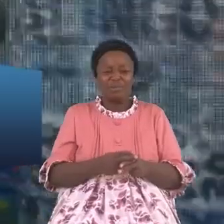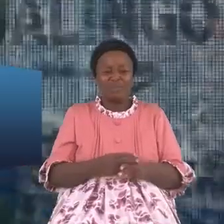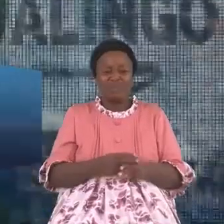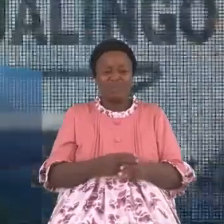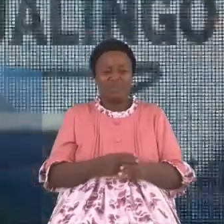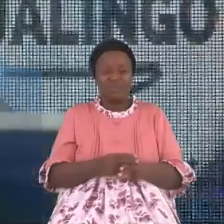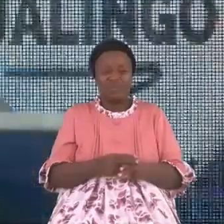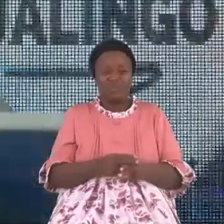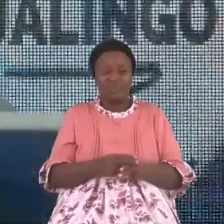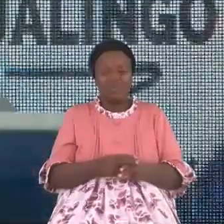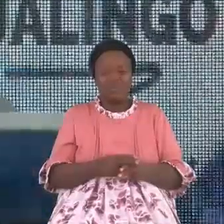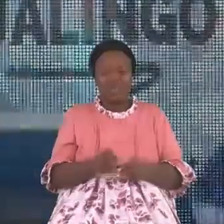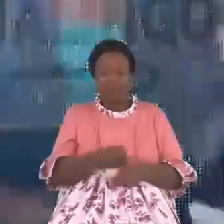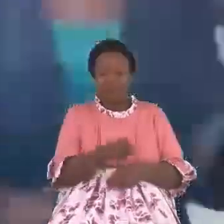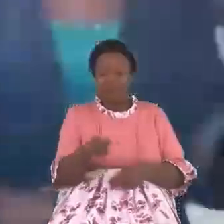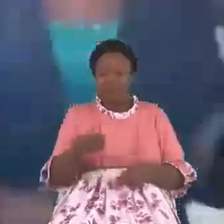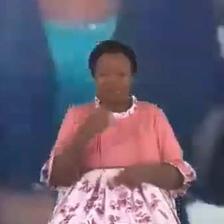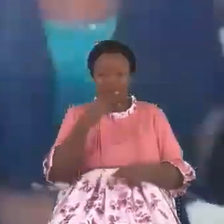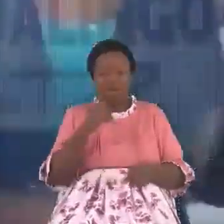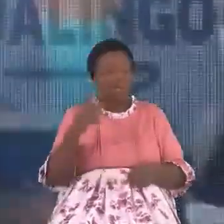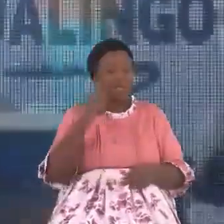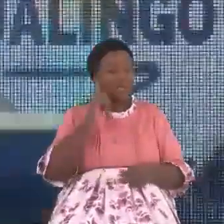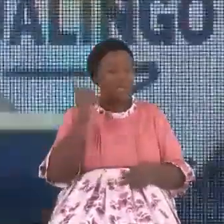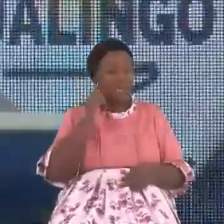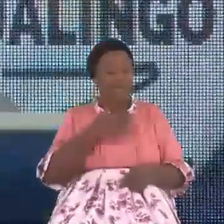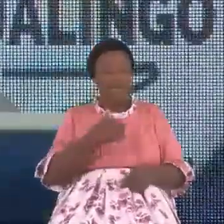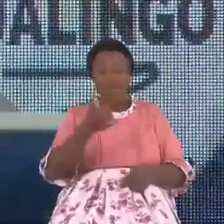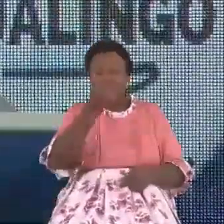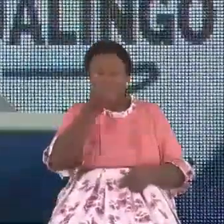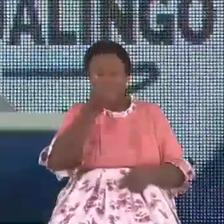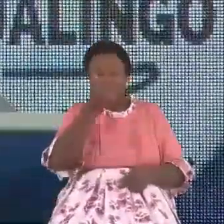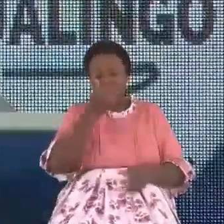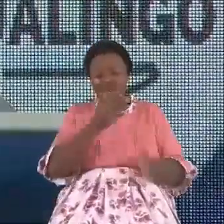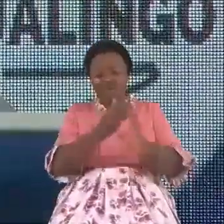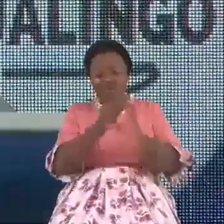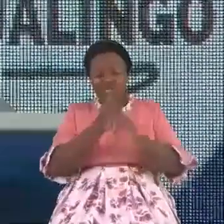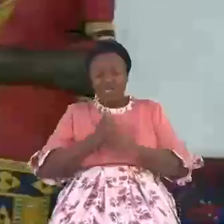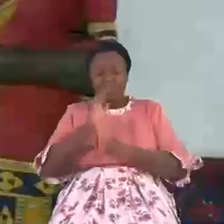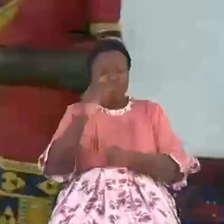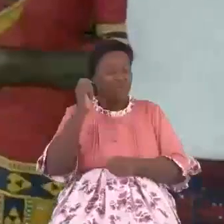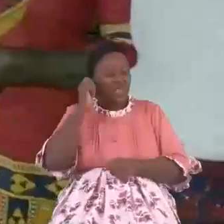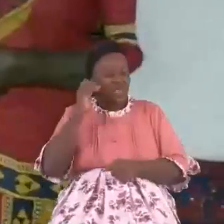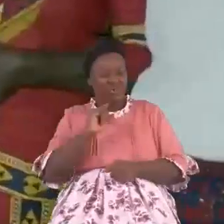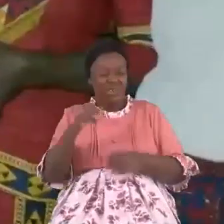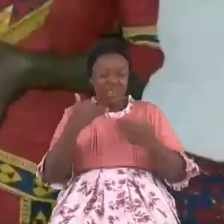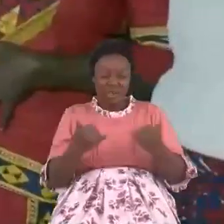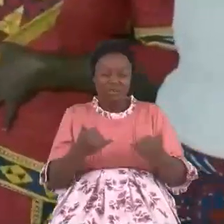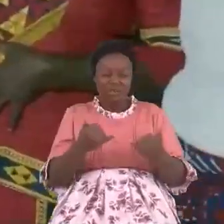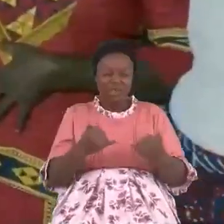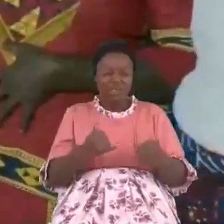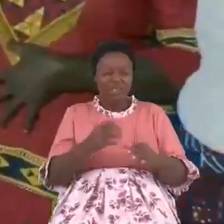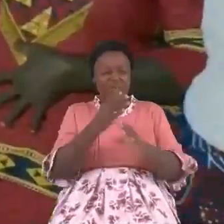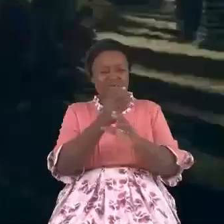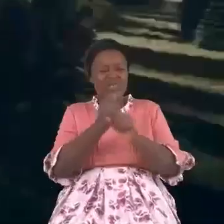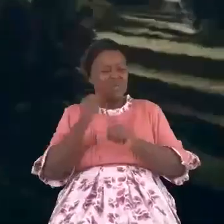Ndị ntị chiri na ndị ogbi, malite n'ịnụ ihe, malite ikwu okwu,